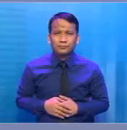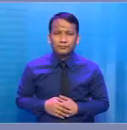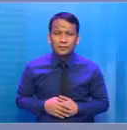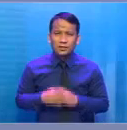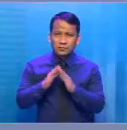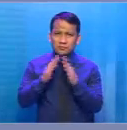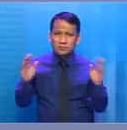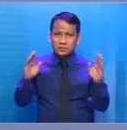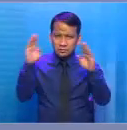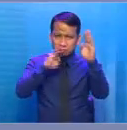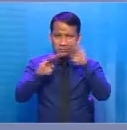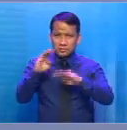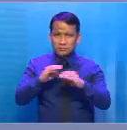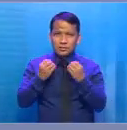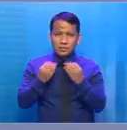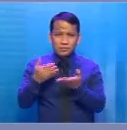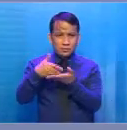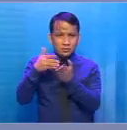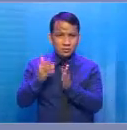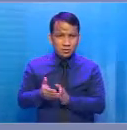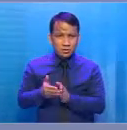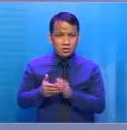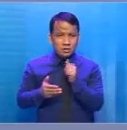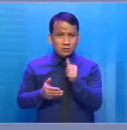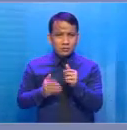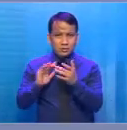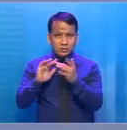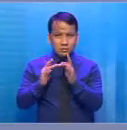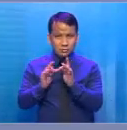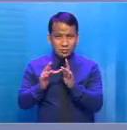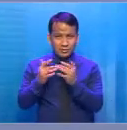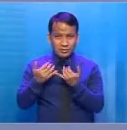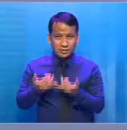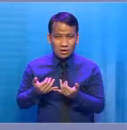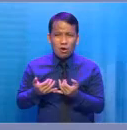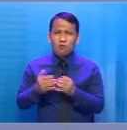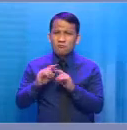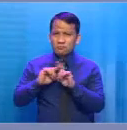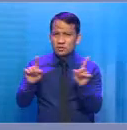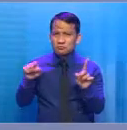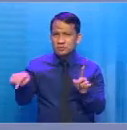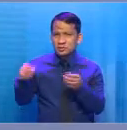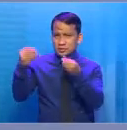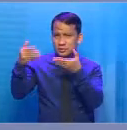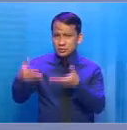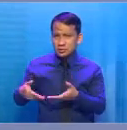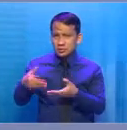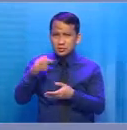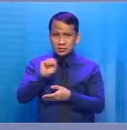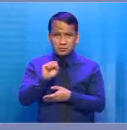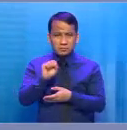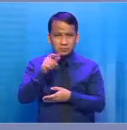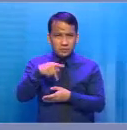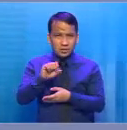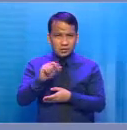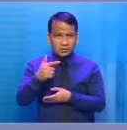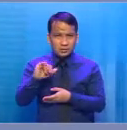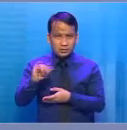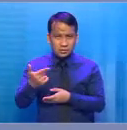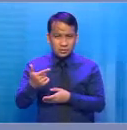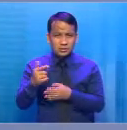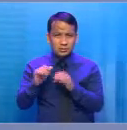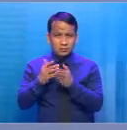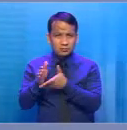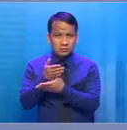Malaking problema talaga ng maraming estudyante ang internet connection. Kaya ang isang guro sa Pasig, hindi nagatubiling